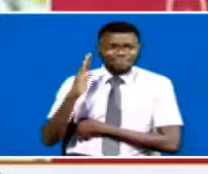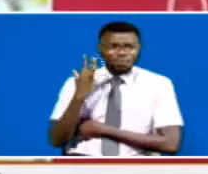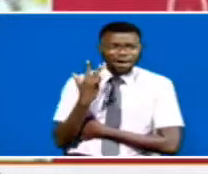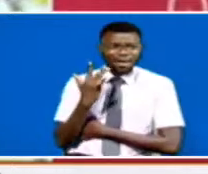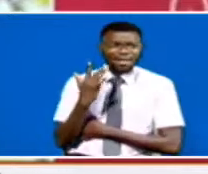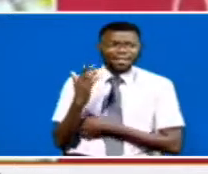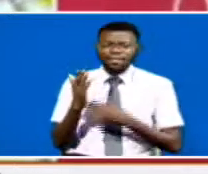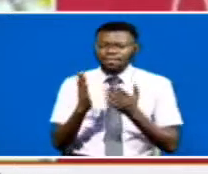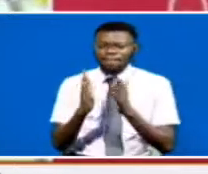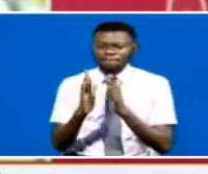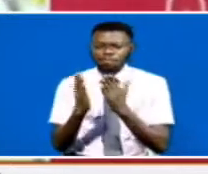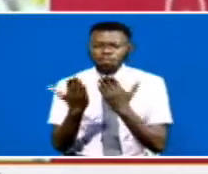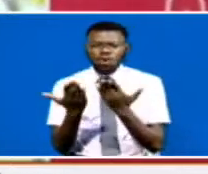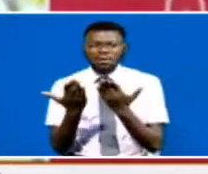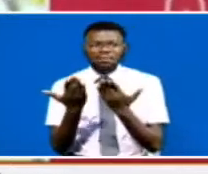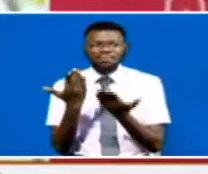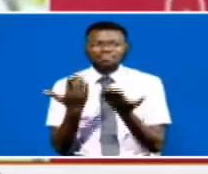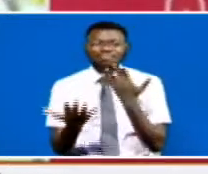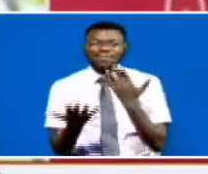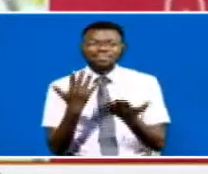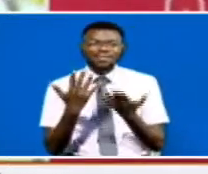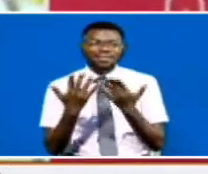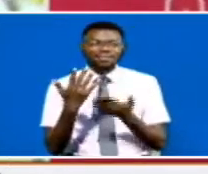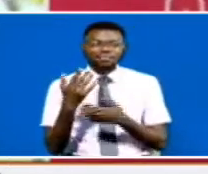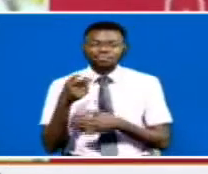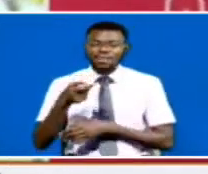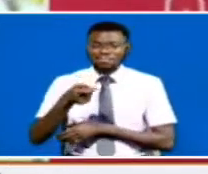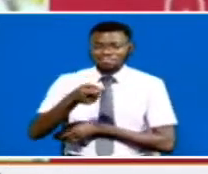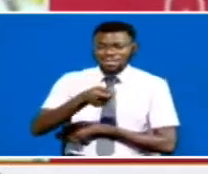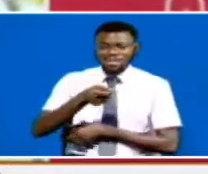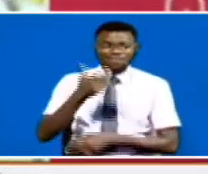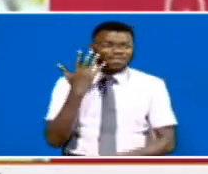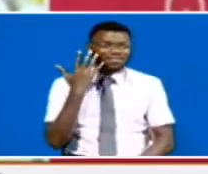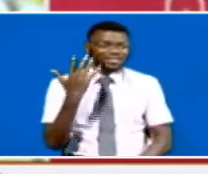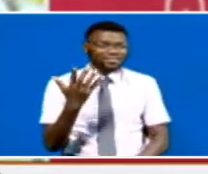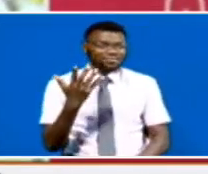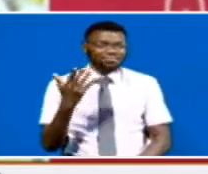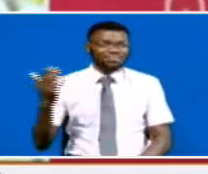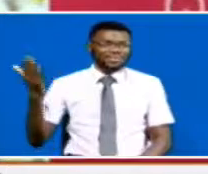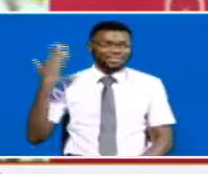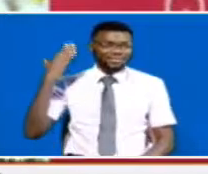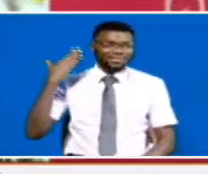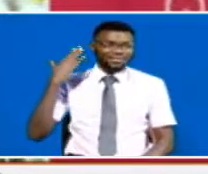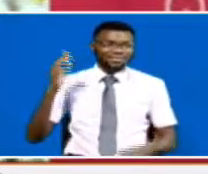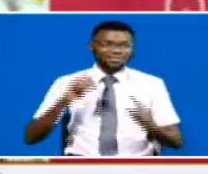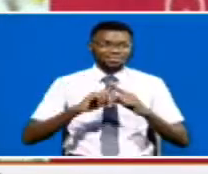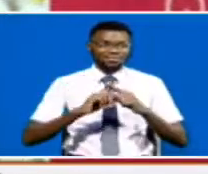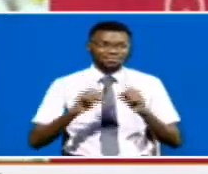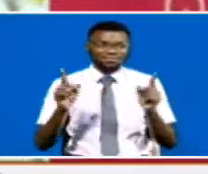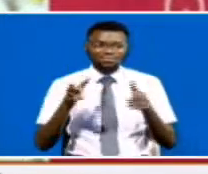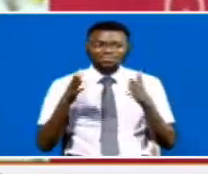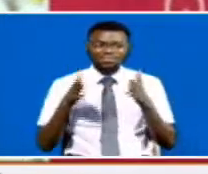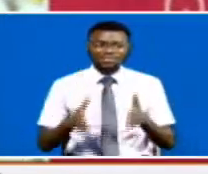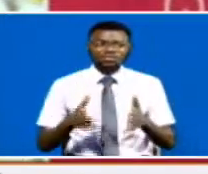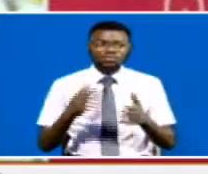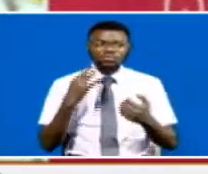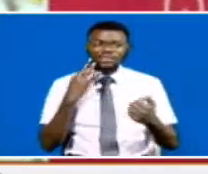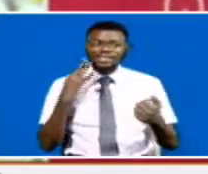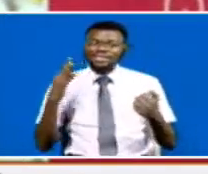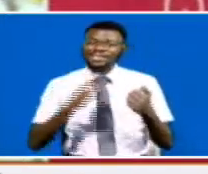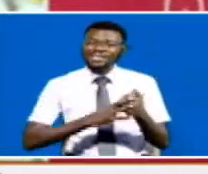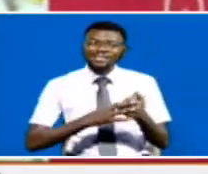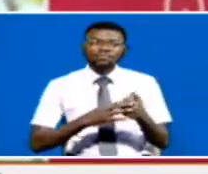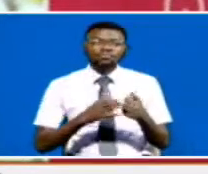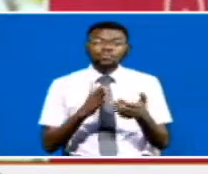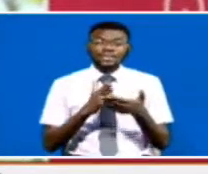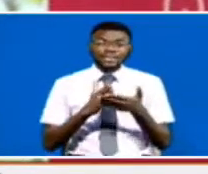kitabu ulinunulia maybe 500 miaka iliyopita, lakini sasa hii unapata hata ni 800,